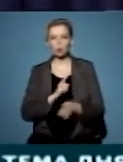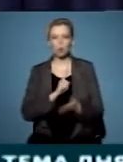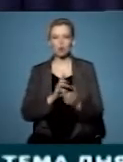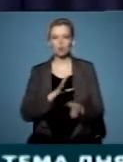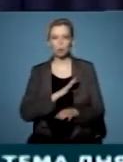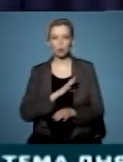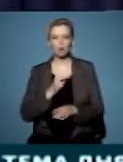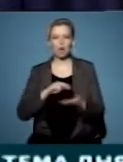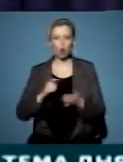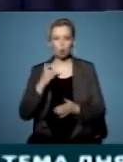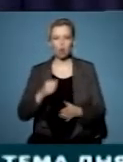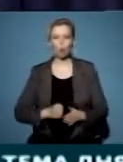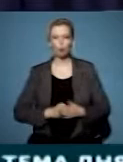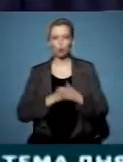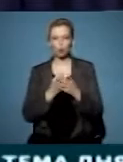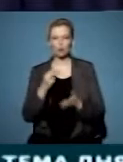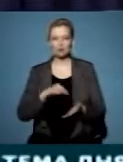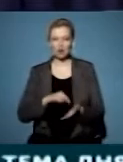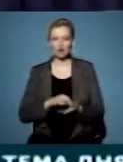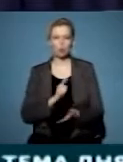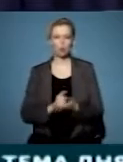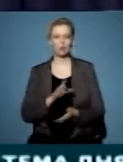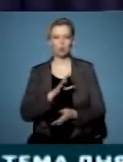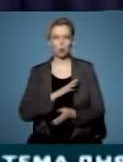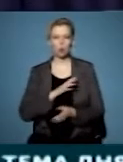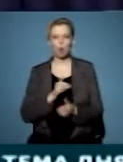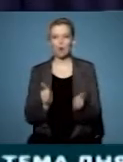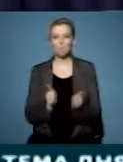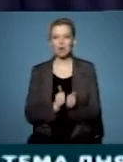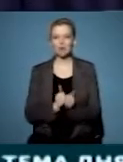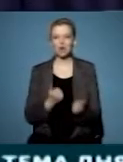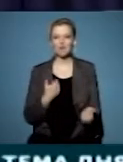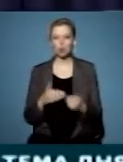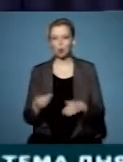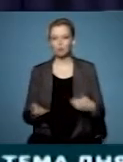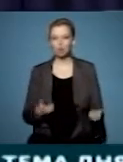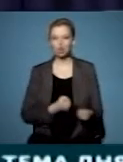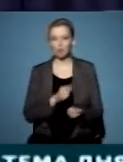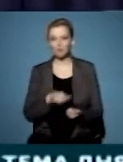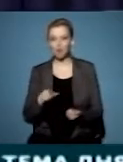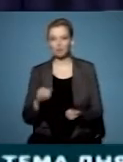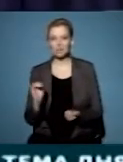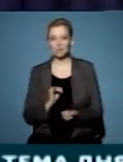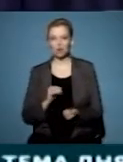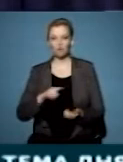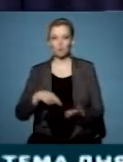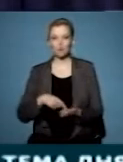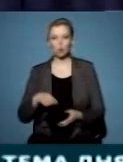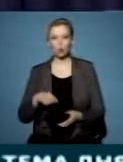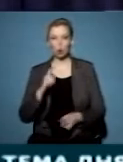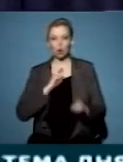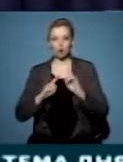бути економічно обґрунтований тариф, мають бути партнерські відношення між перевізниками і міською